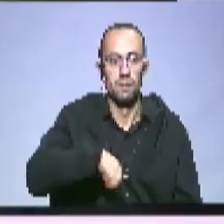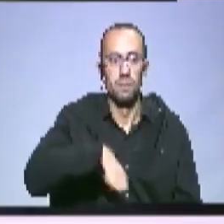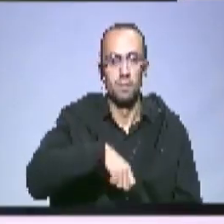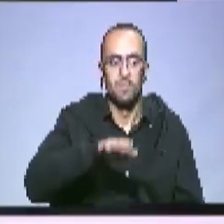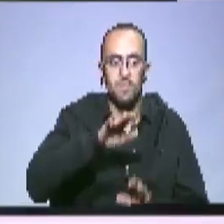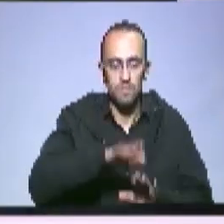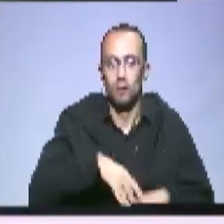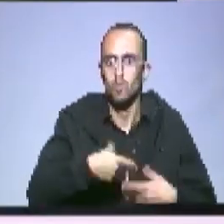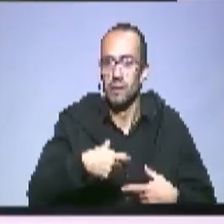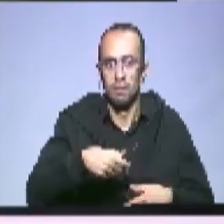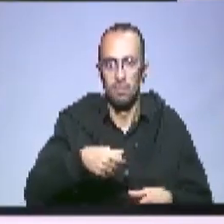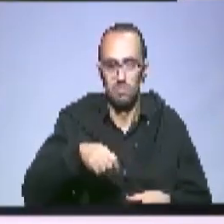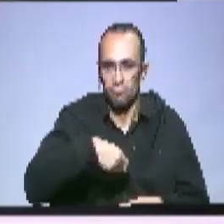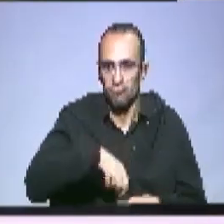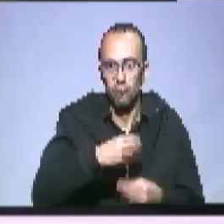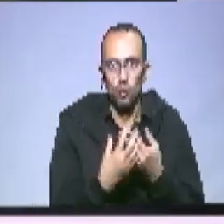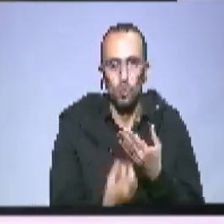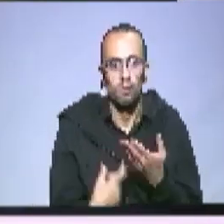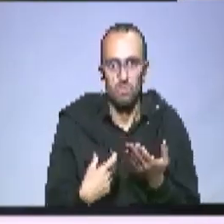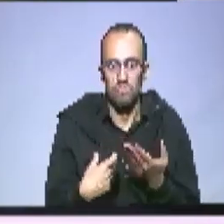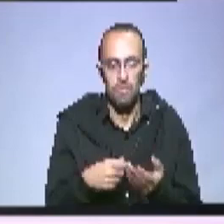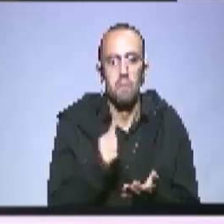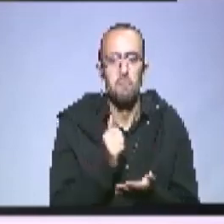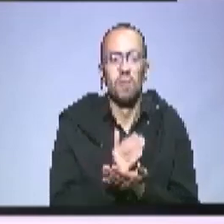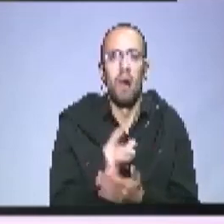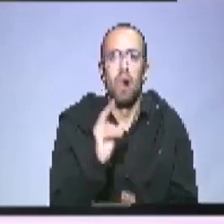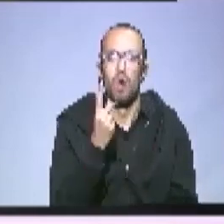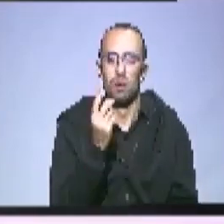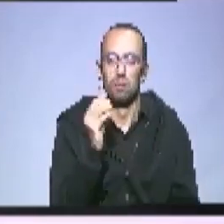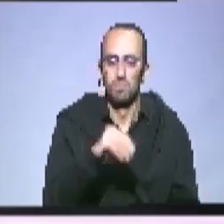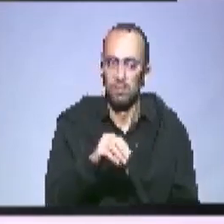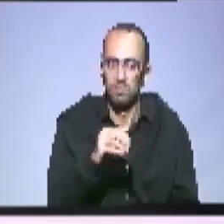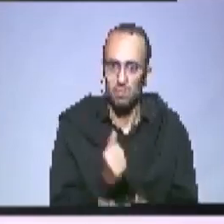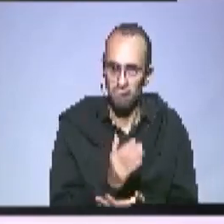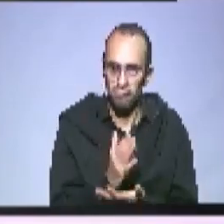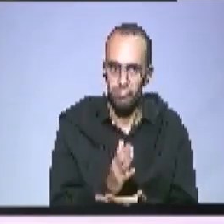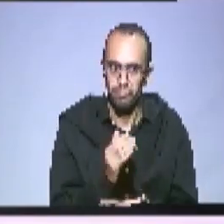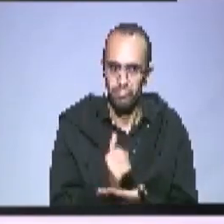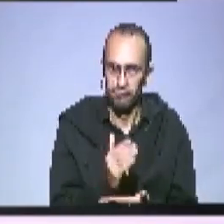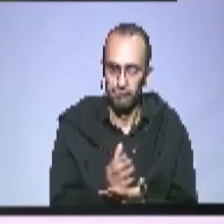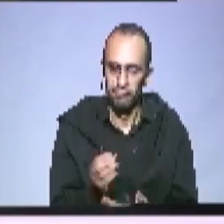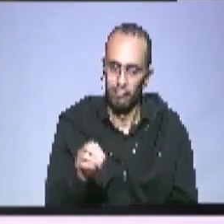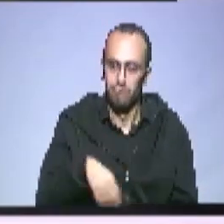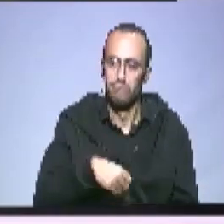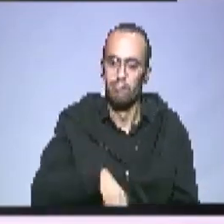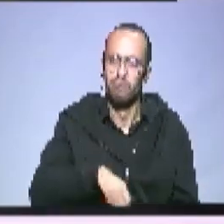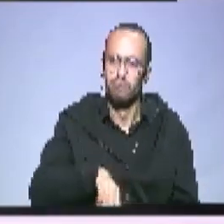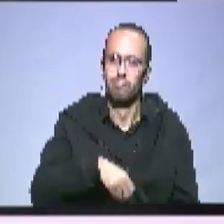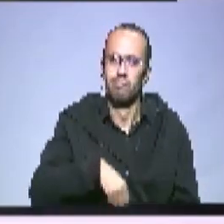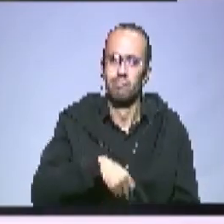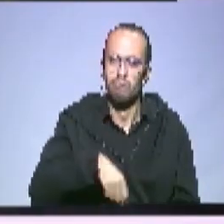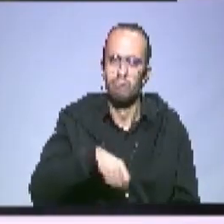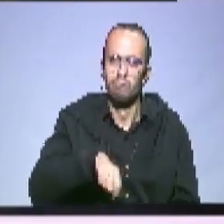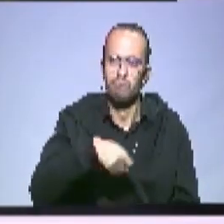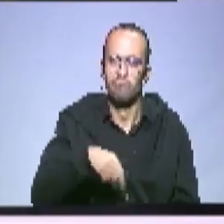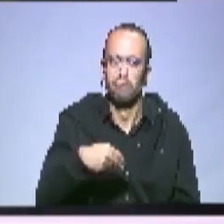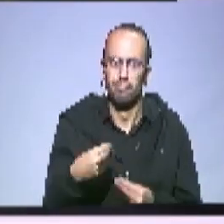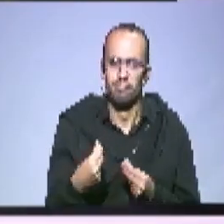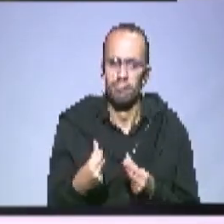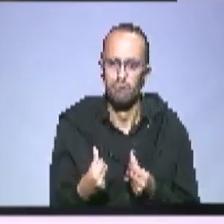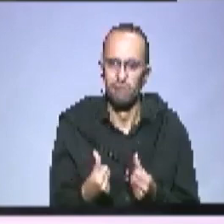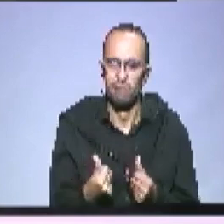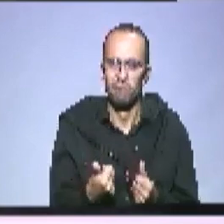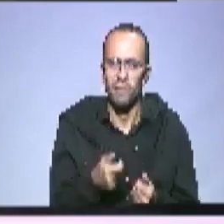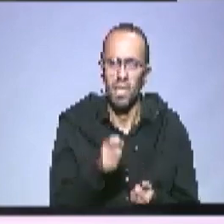فيها بميتها. بناخد معاها بصلاية صغيرة كده مكعبات، وبنبتدي ننزل ونبتدي نقلب نقلب نقلب لغاية لما